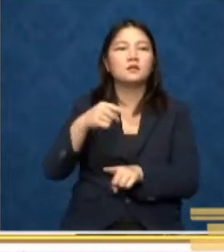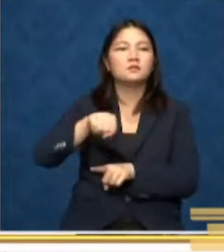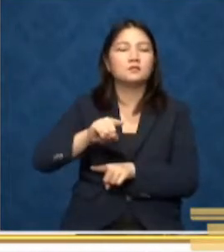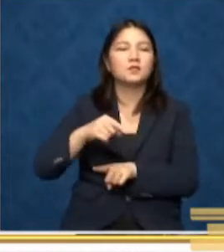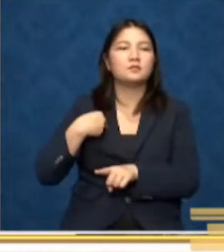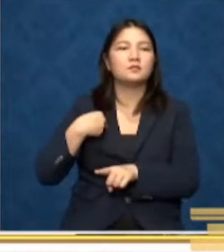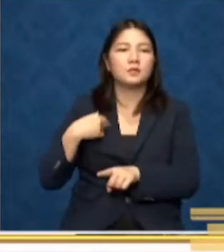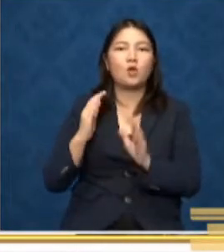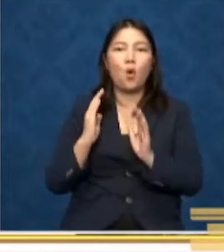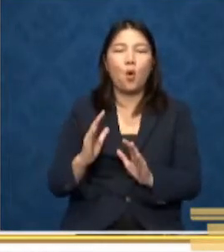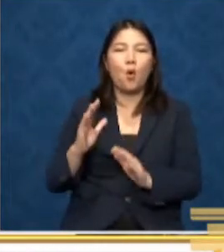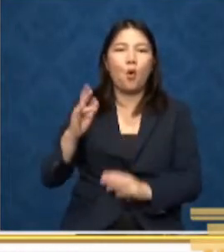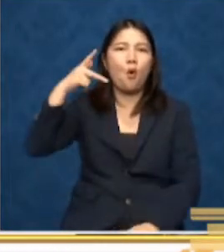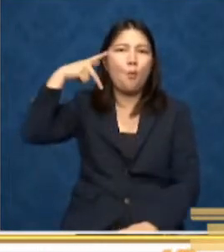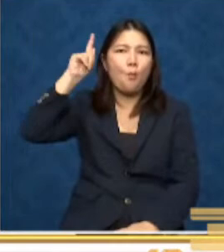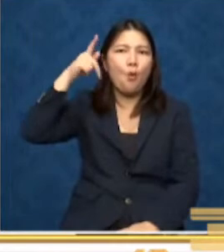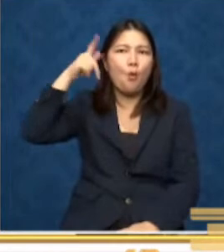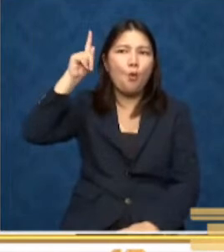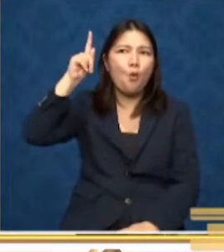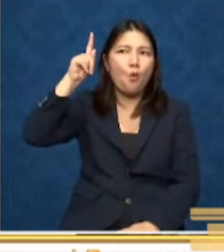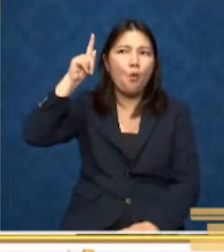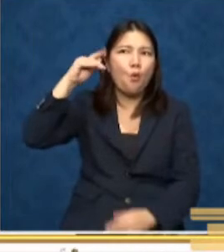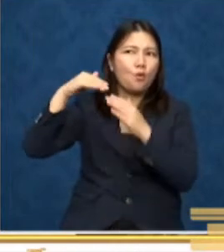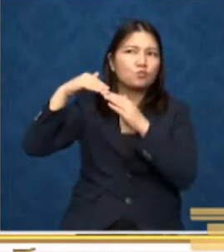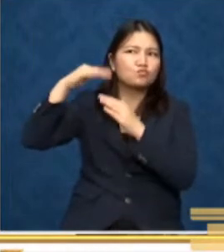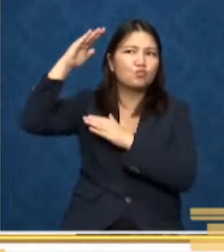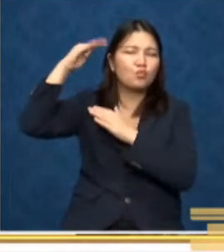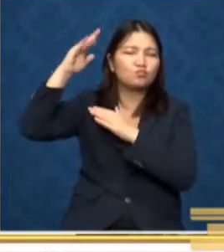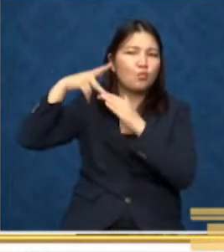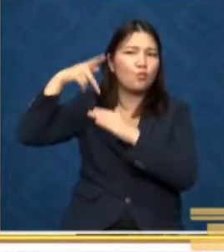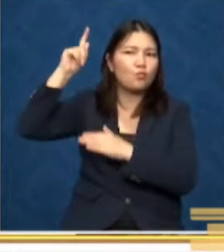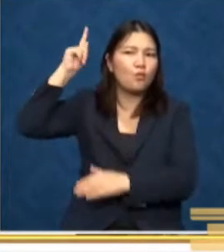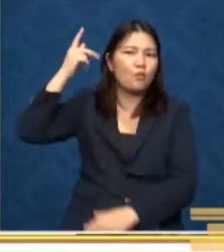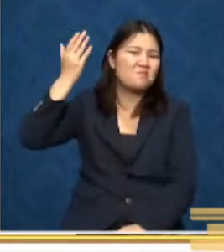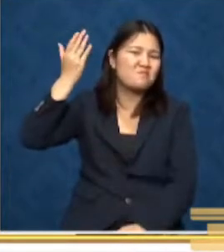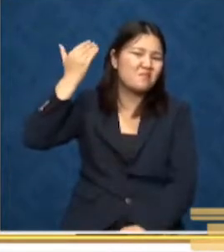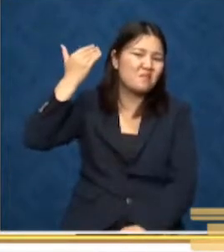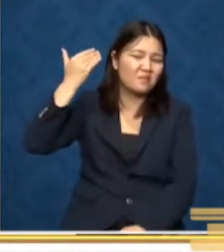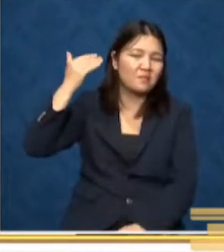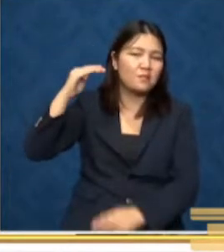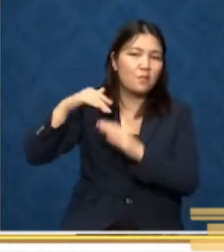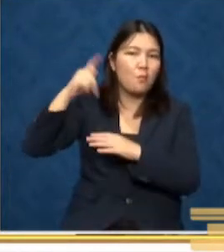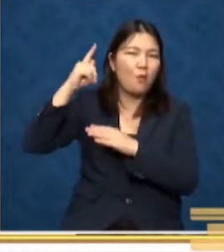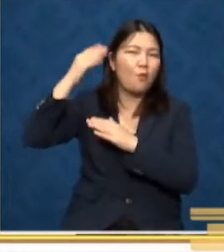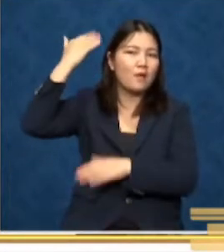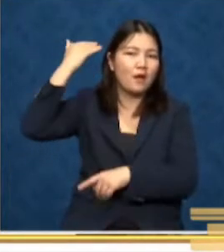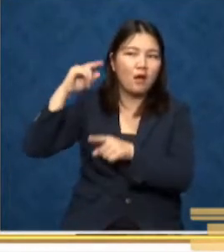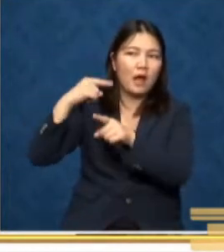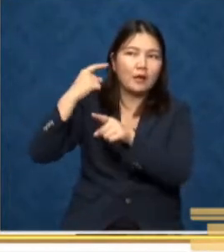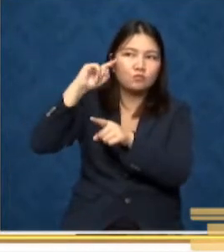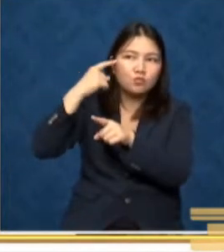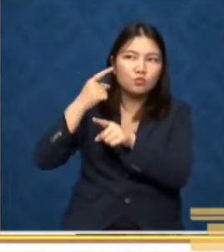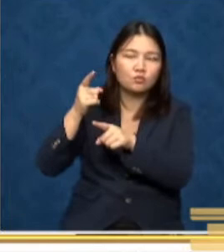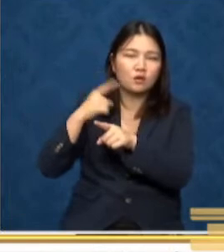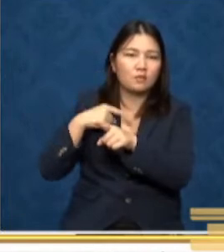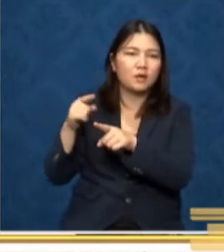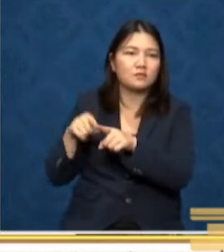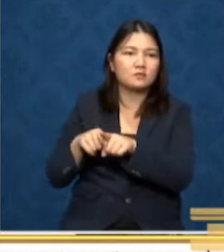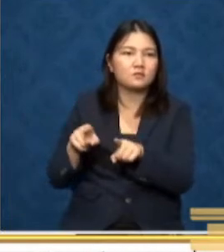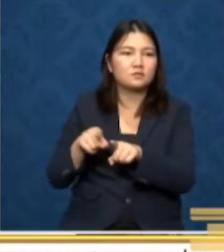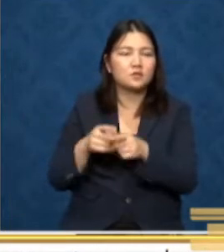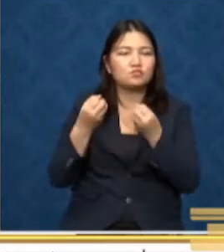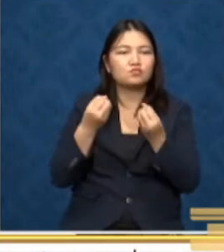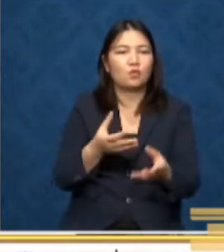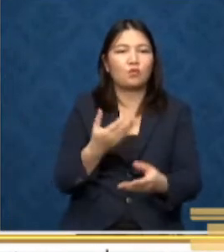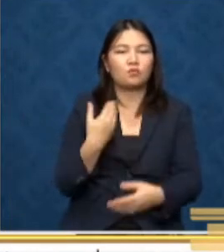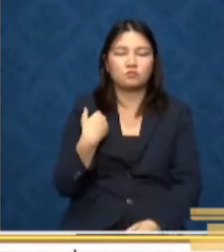ที่อภิปรายจบไปไม่กี่นาทีนี้ตอนหลังอาจารย์ไกรศักดิ์จึงทำพิธีขอขมาในการเยียวยาทางจิต